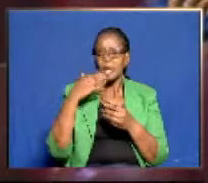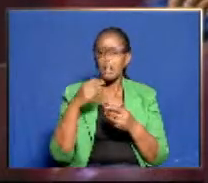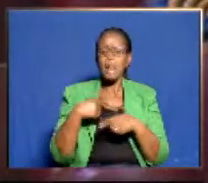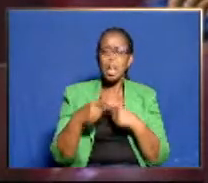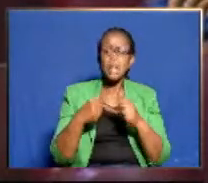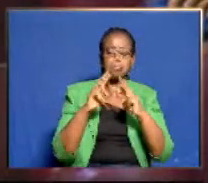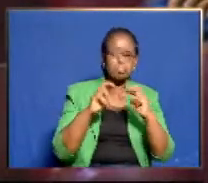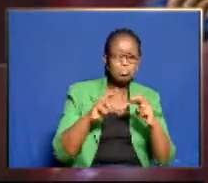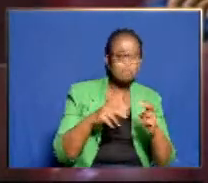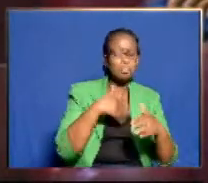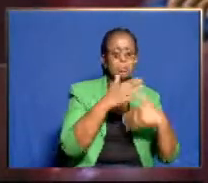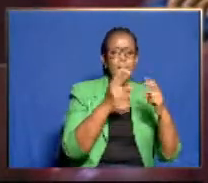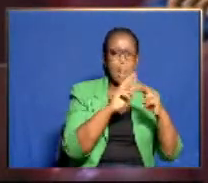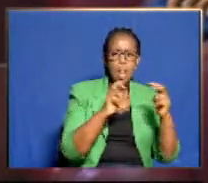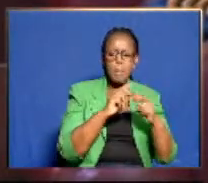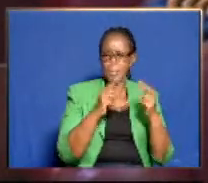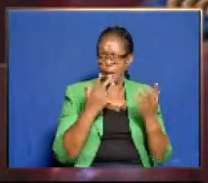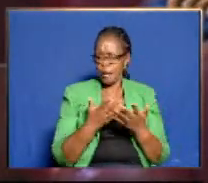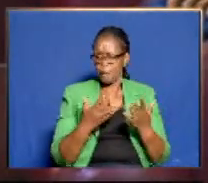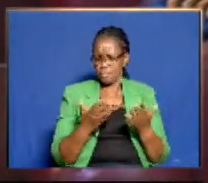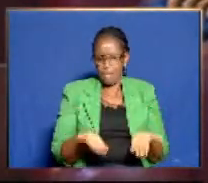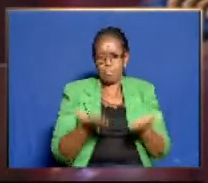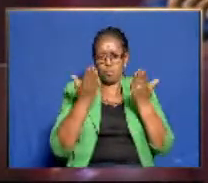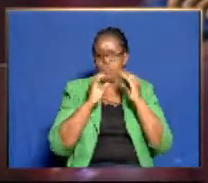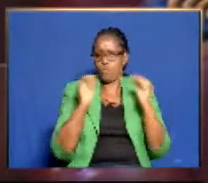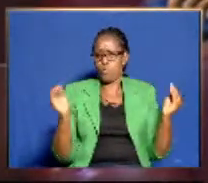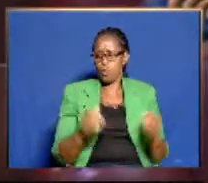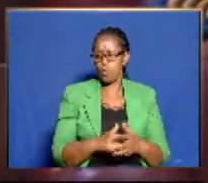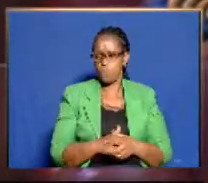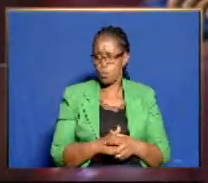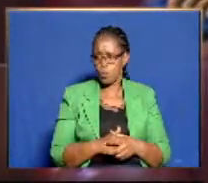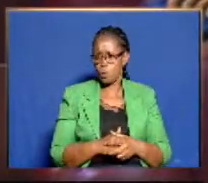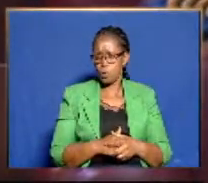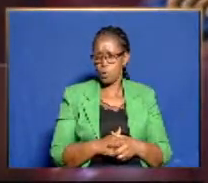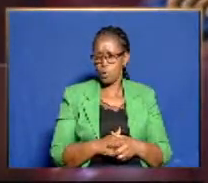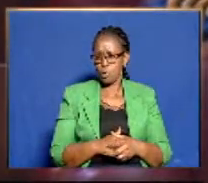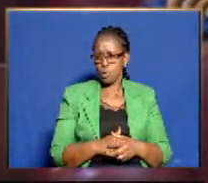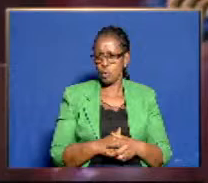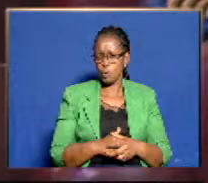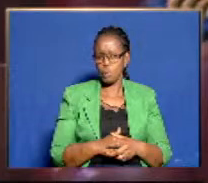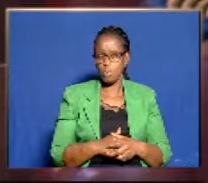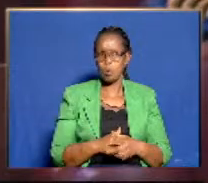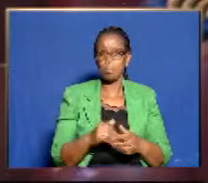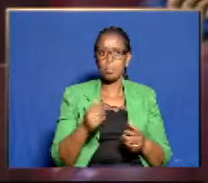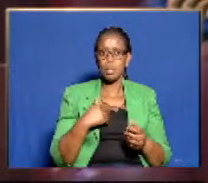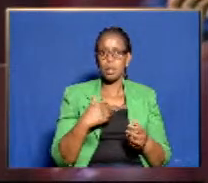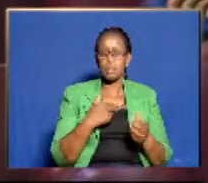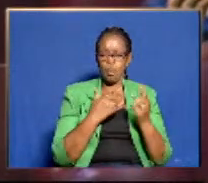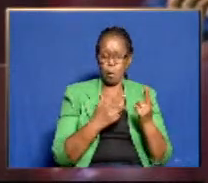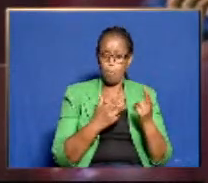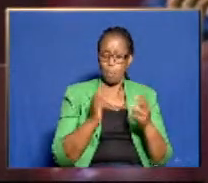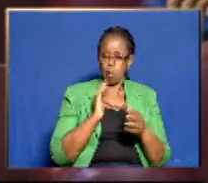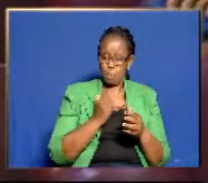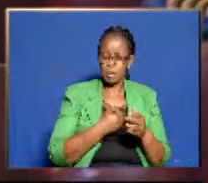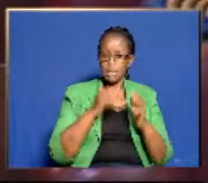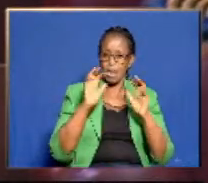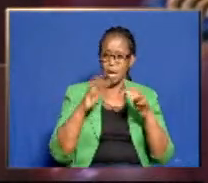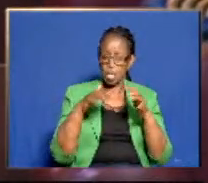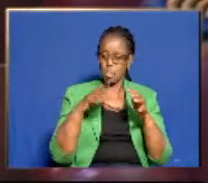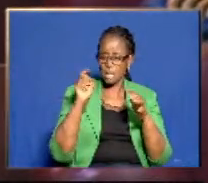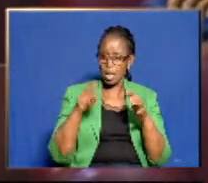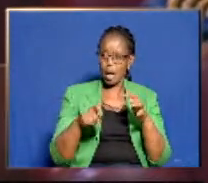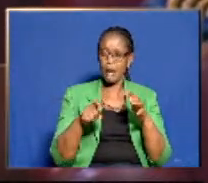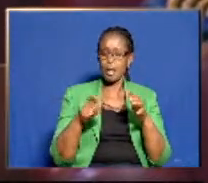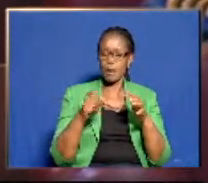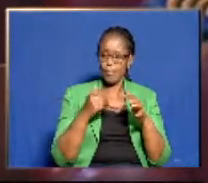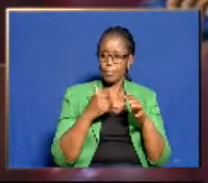mambo yakienda. So hapa alikuwa natarajia hata kamati ya agriculture ingekuwa imeweka hapa ceiling